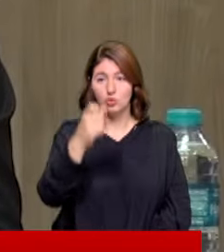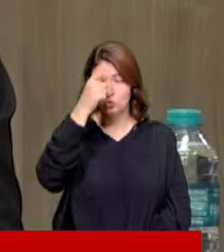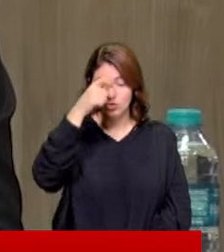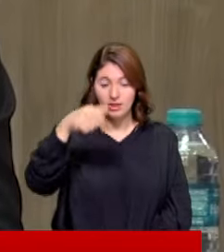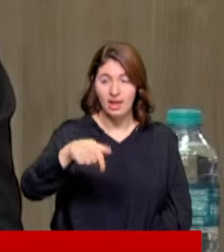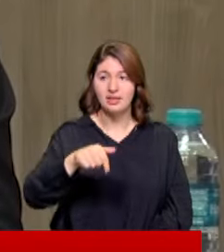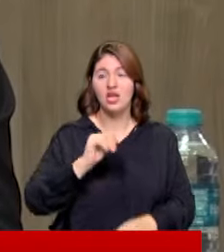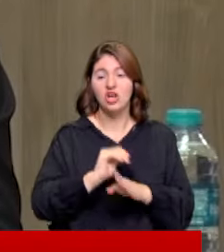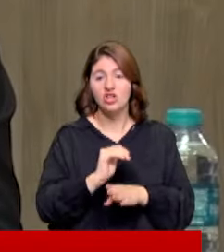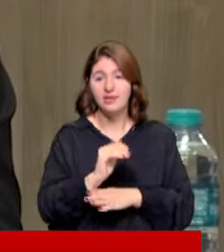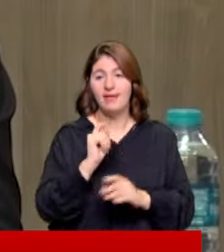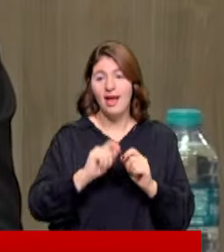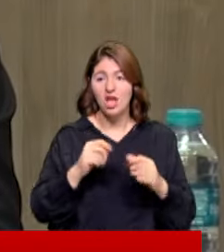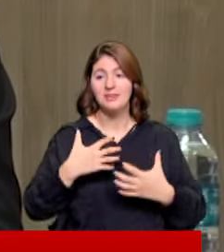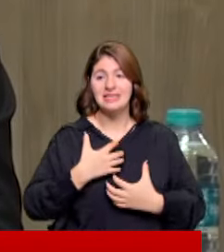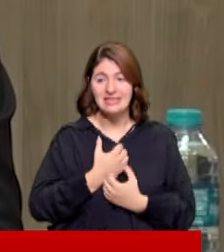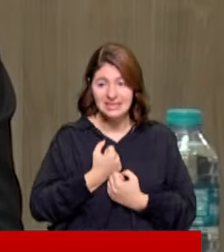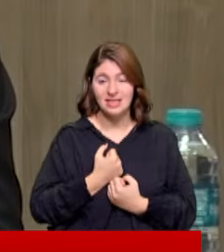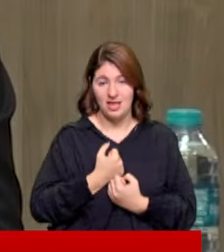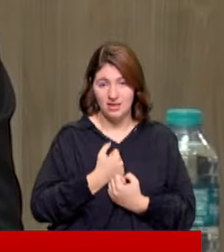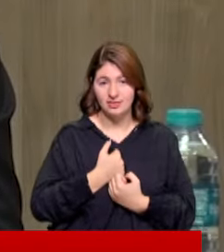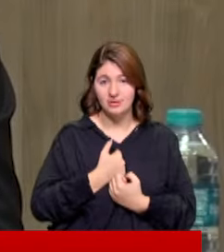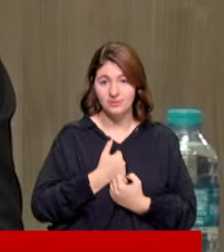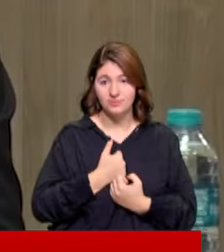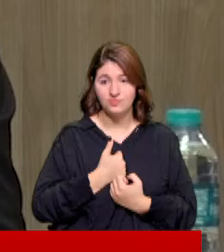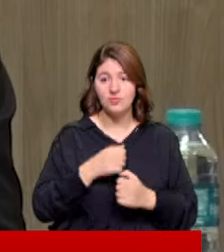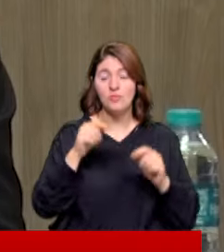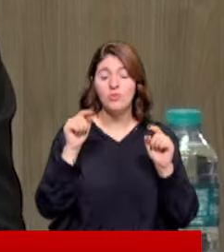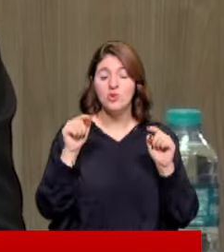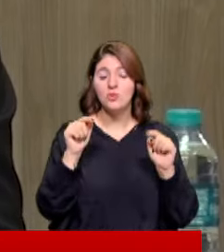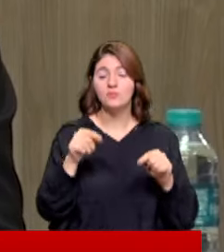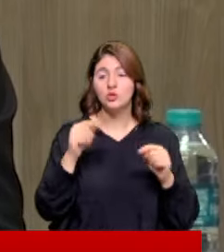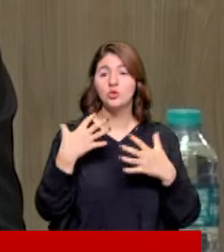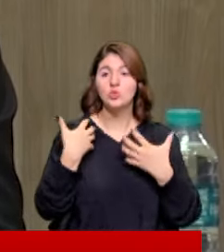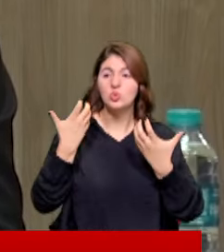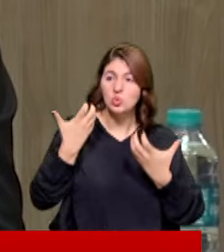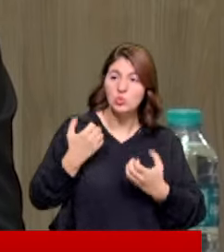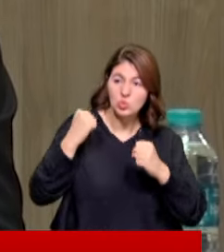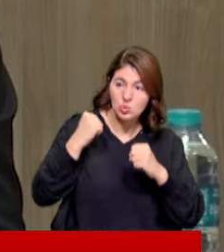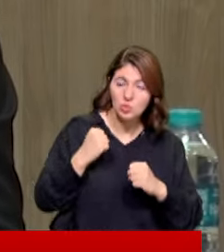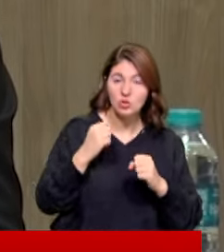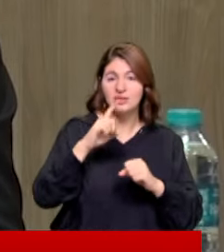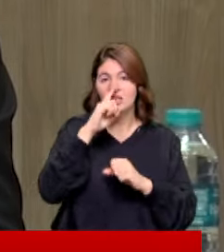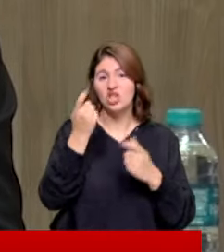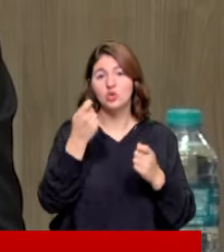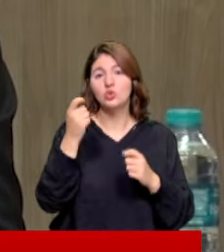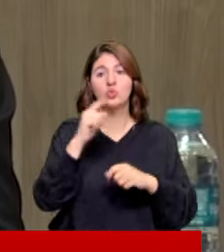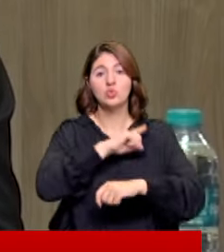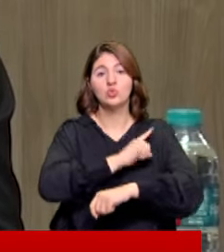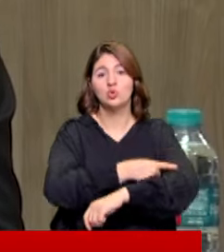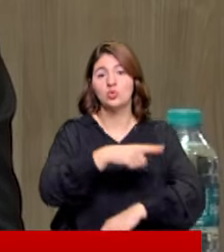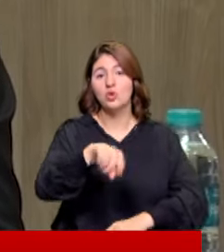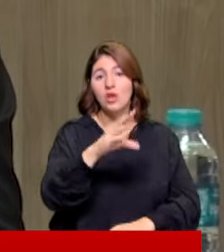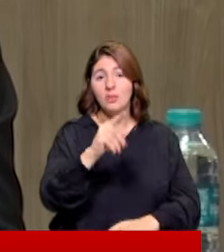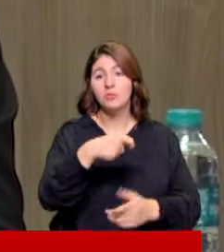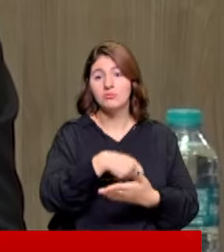Ülkemizde yaşanan ekonomik sıkıntıların bu yükü sadece iş gücü olarak